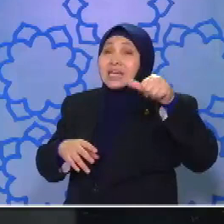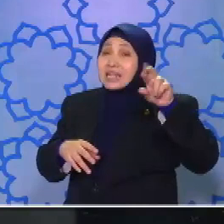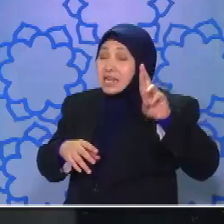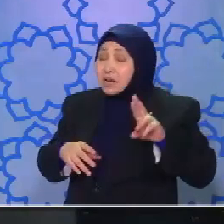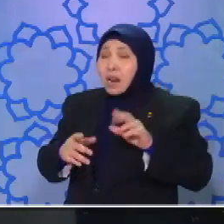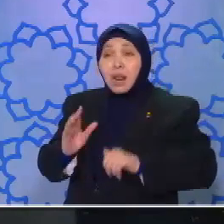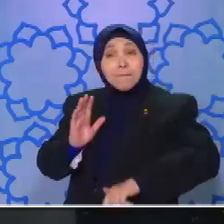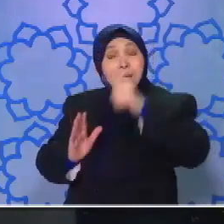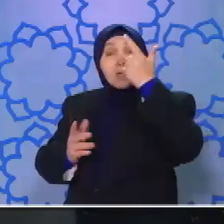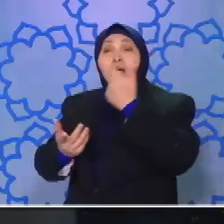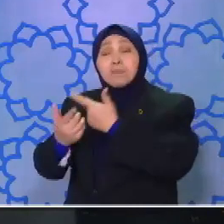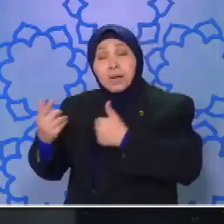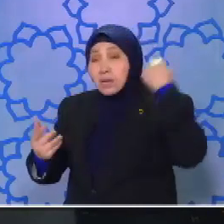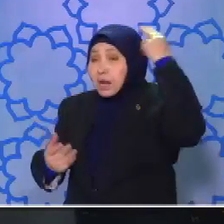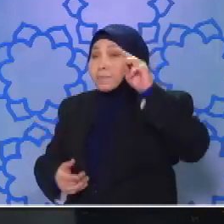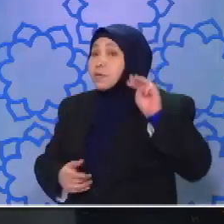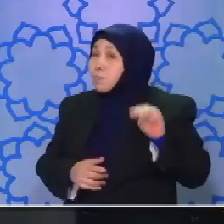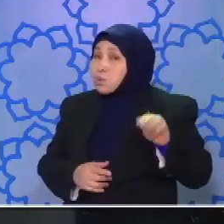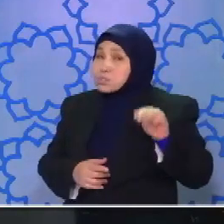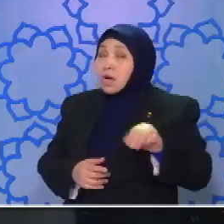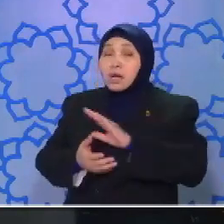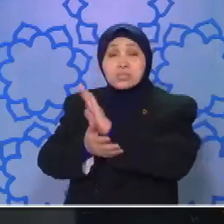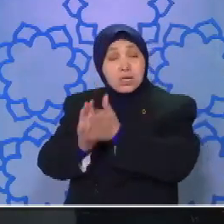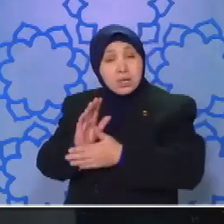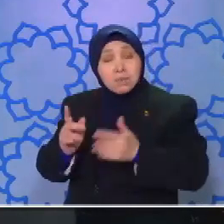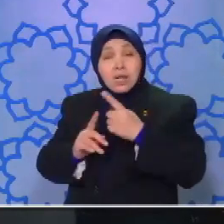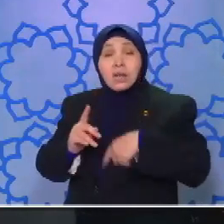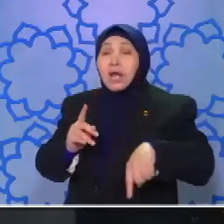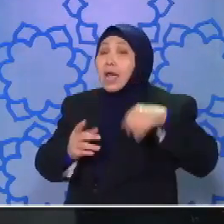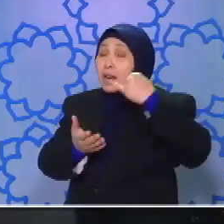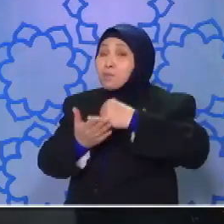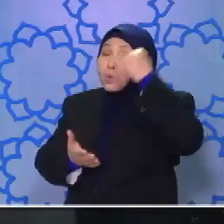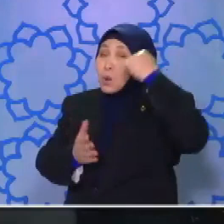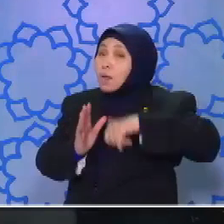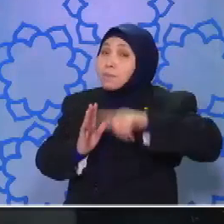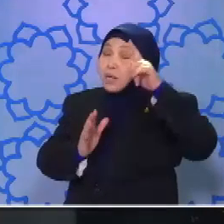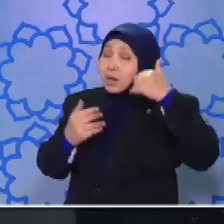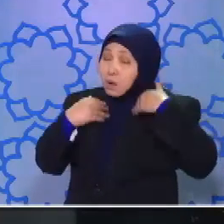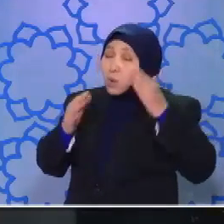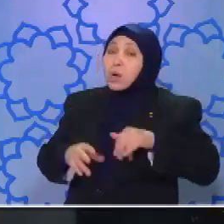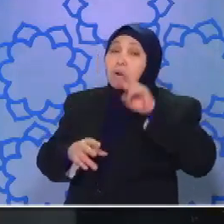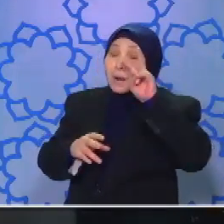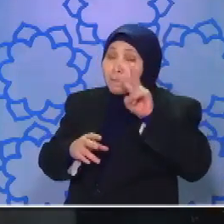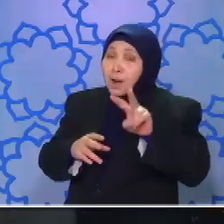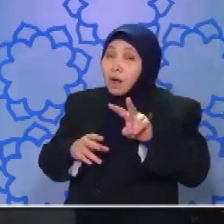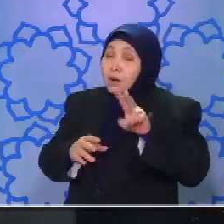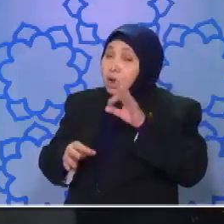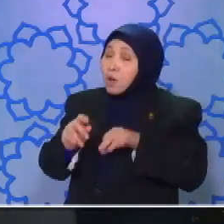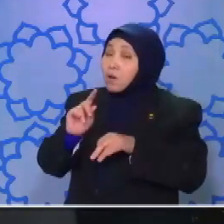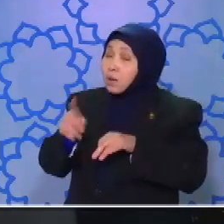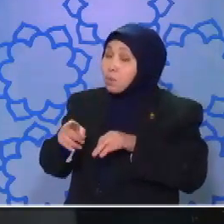daripada Nabi Musa, Ustaz, ya. Jadi bila ilmu lebih, ada orang nampak kalau kamu